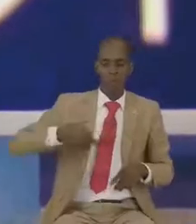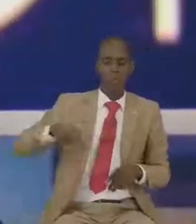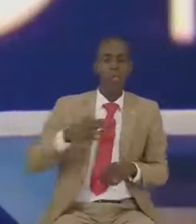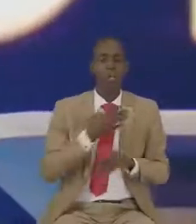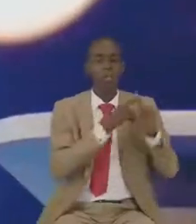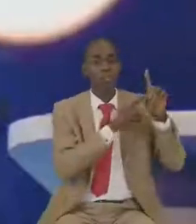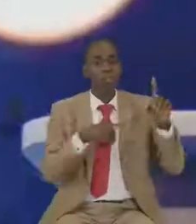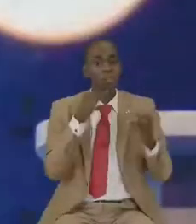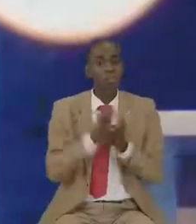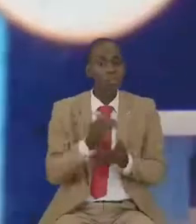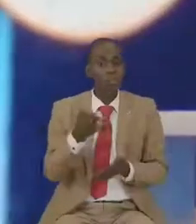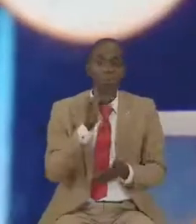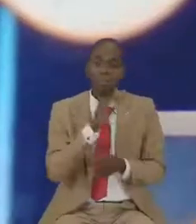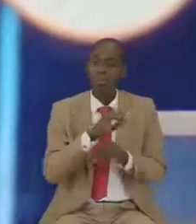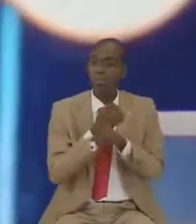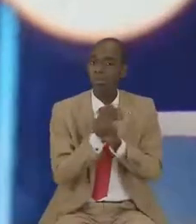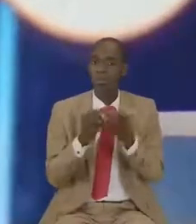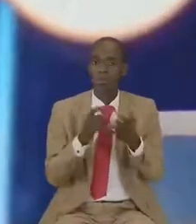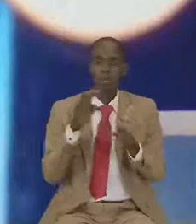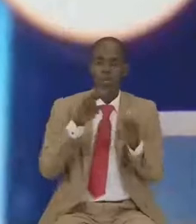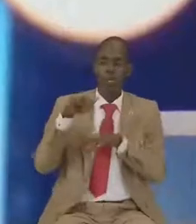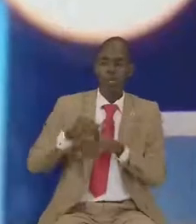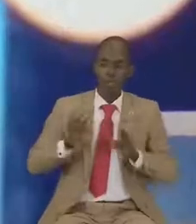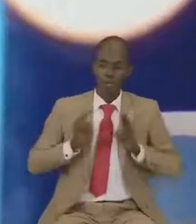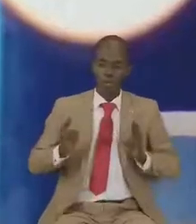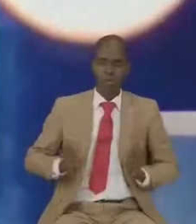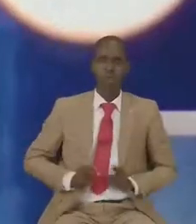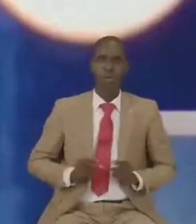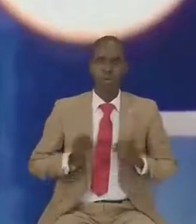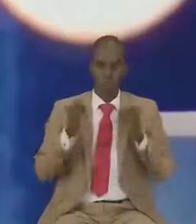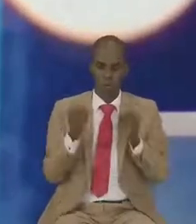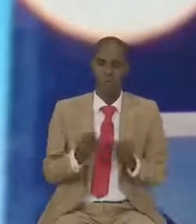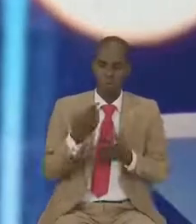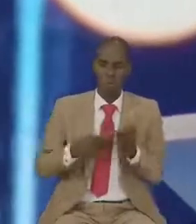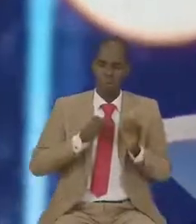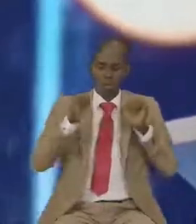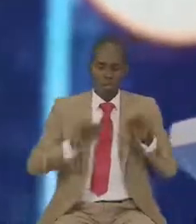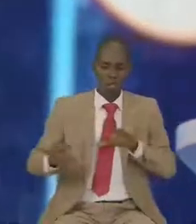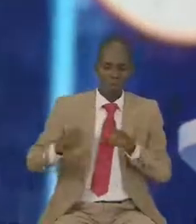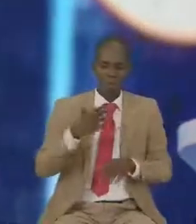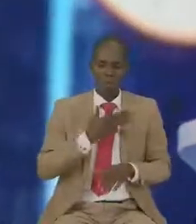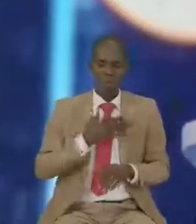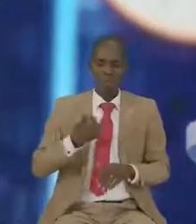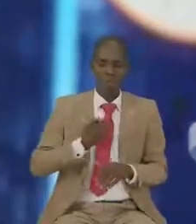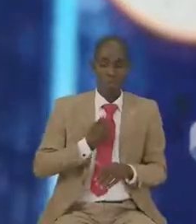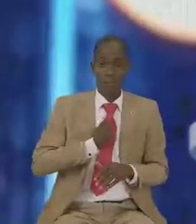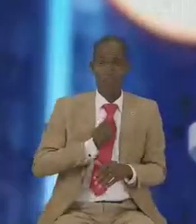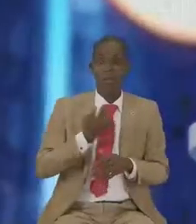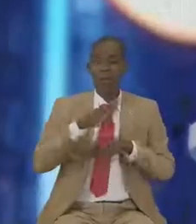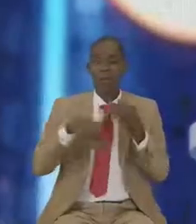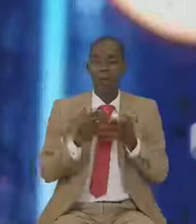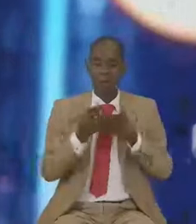de la religion. Le Seigneur dit, il n'y a pas de salut là-bas. Tu vois les efforts humains, ce que je peux faire